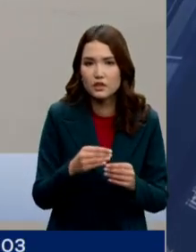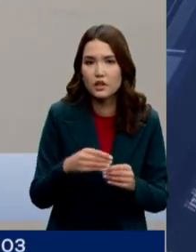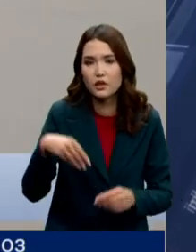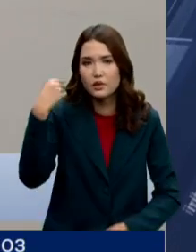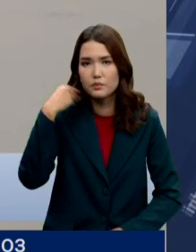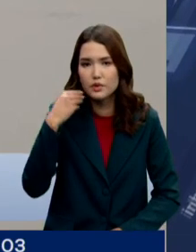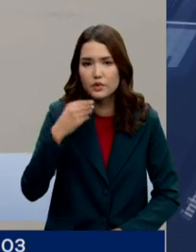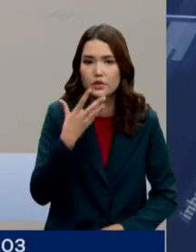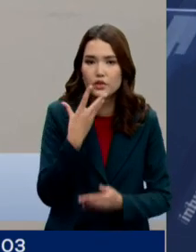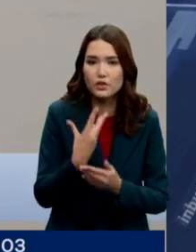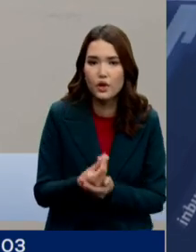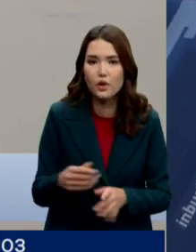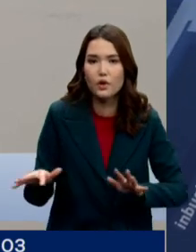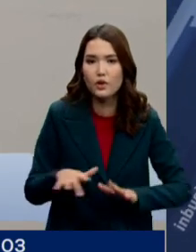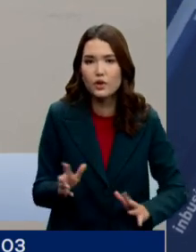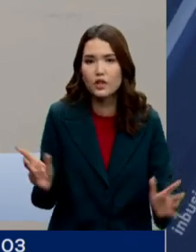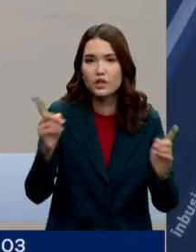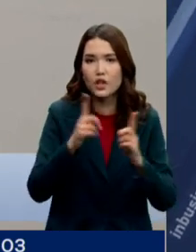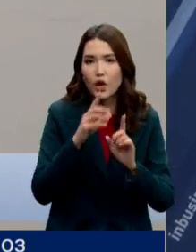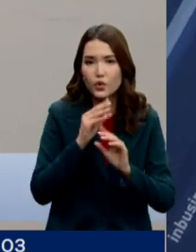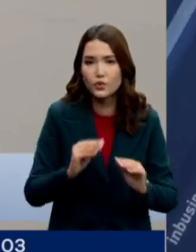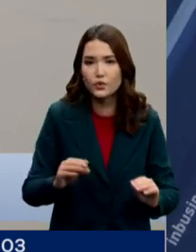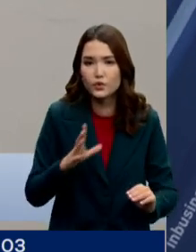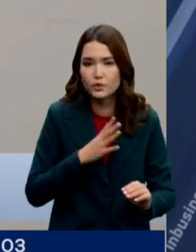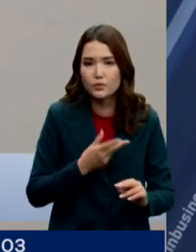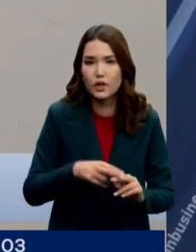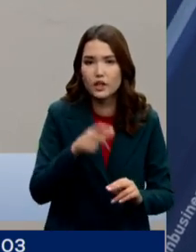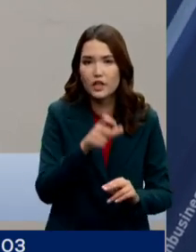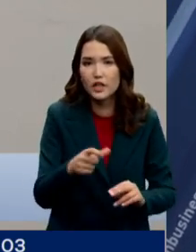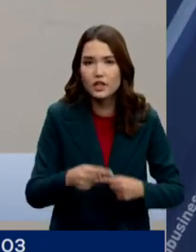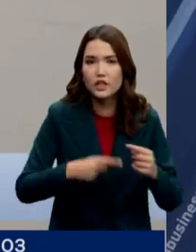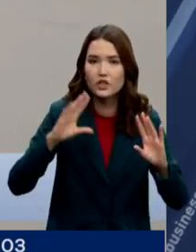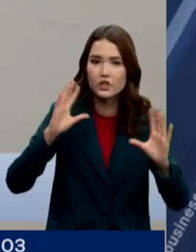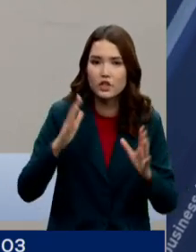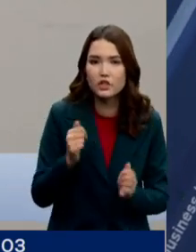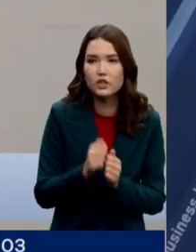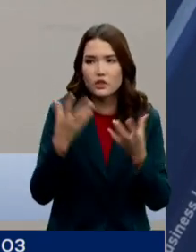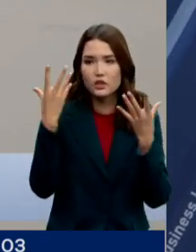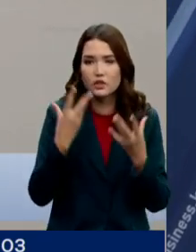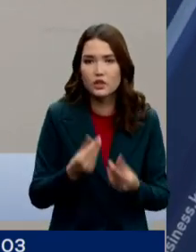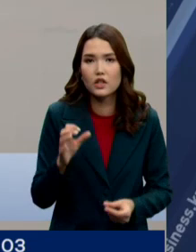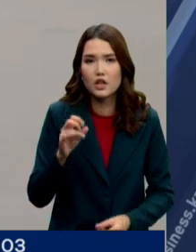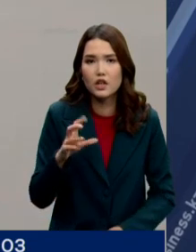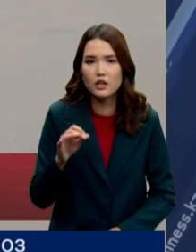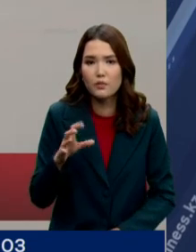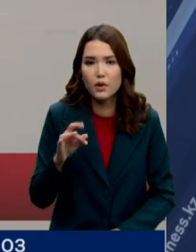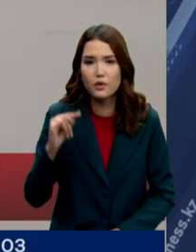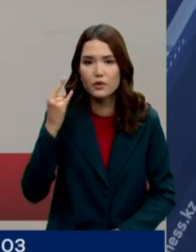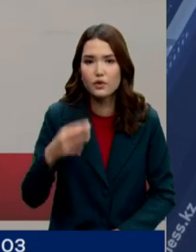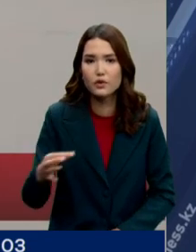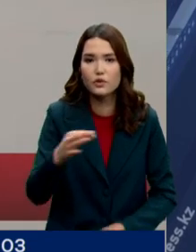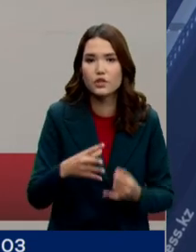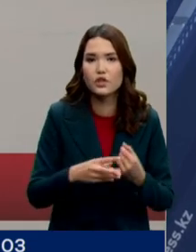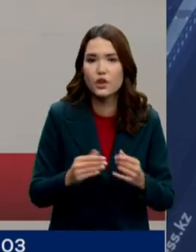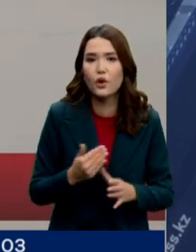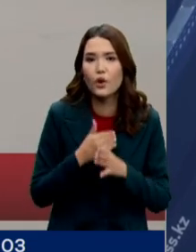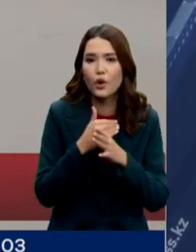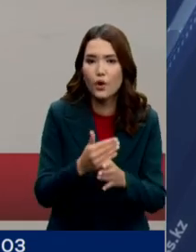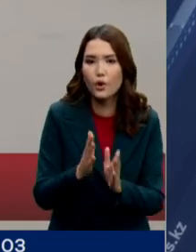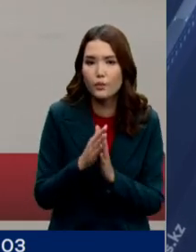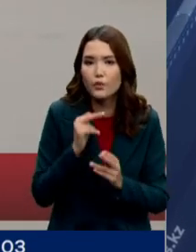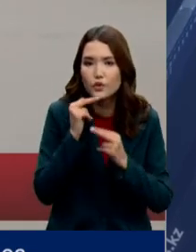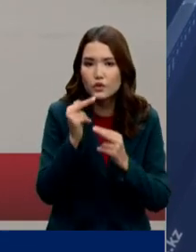Президент мырза, мен сізге кезекті рет үндеу жолдайым. Адам төзгісіз жағдайда күн кешіп жатқан Екібастұздықтарға жедел көмек көрсетуіңізді сұраймын.